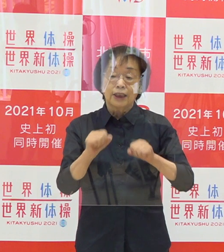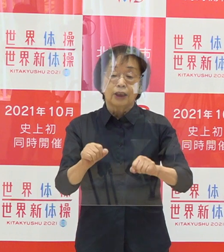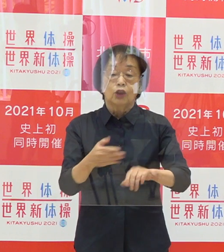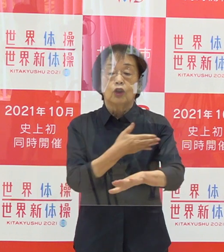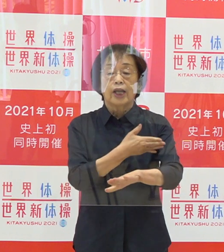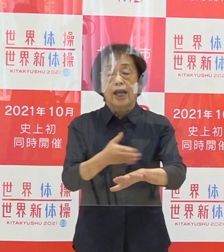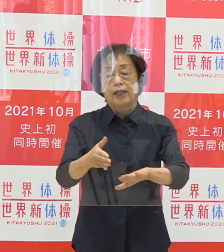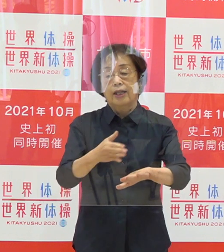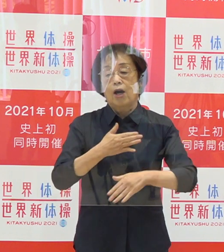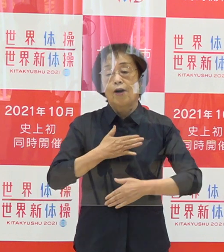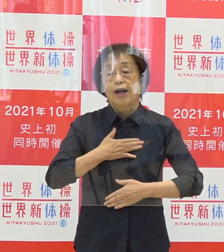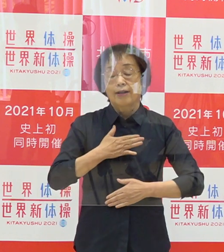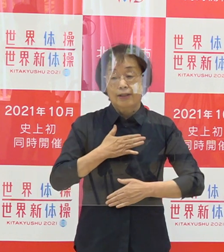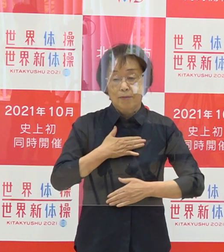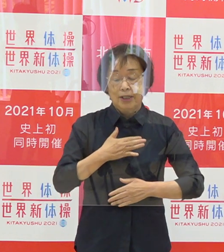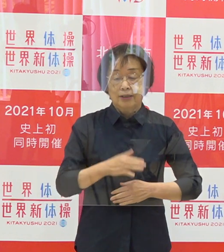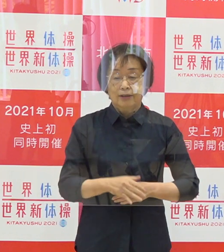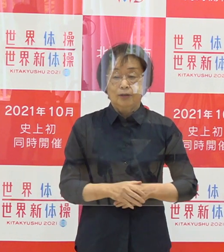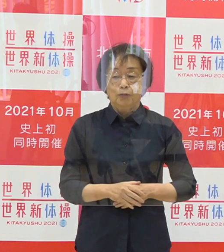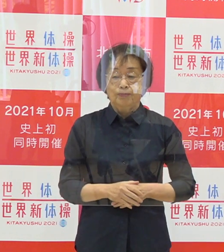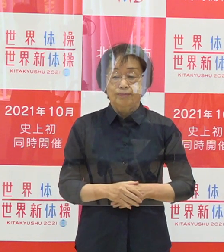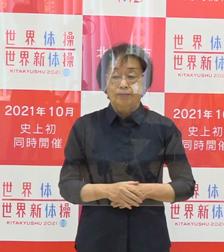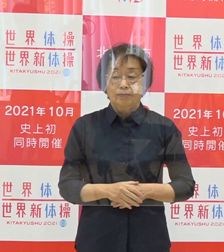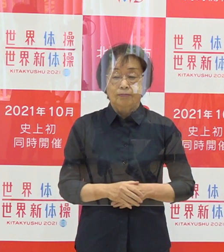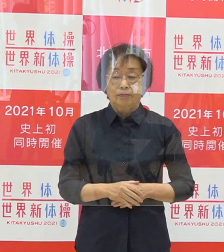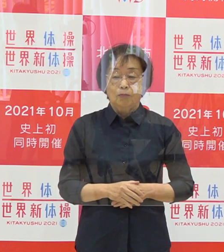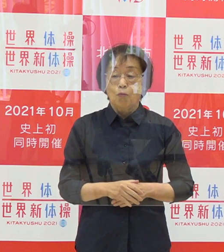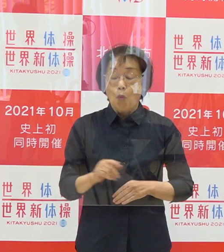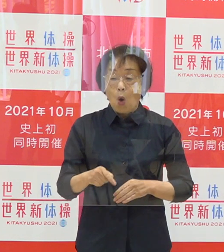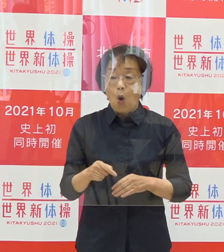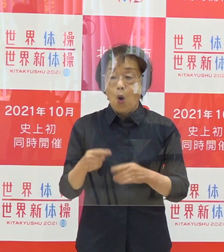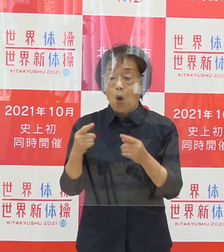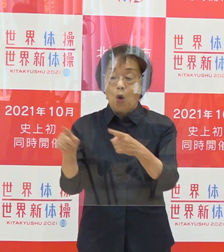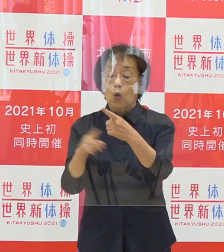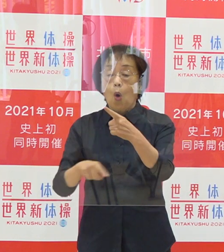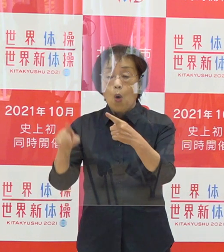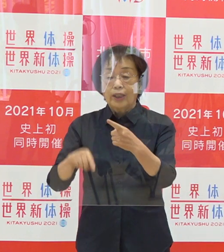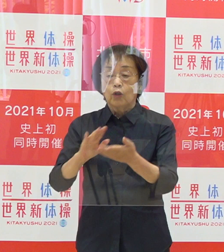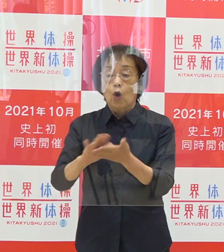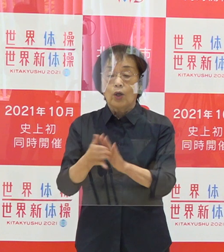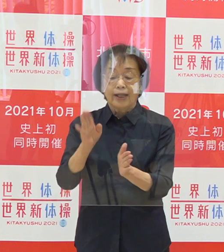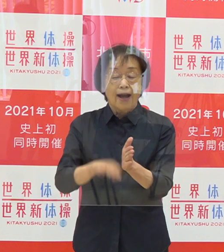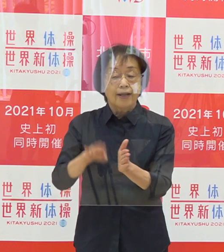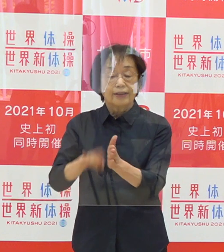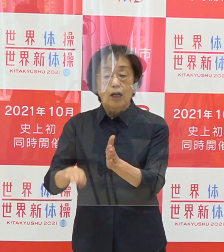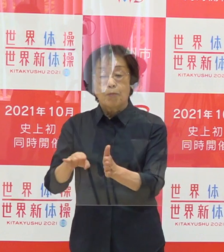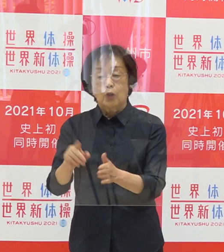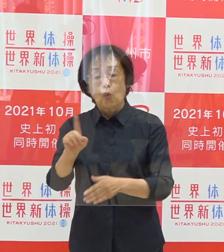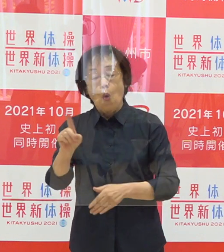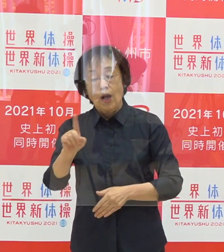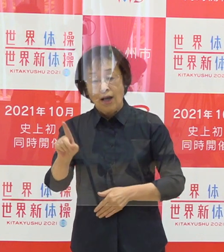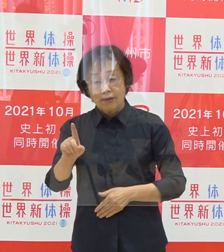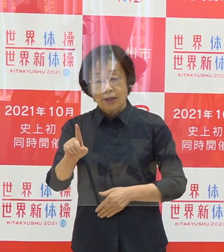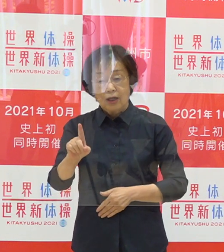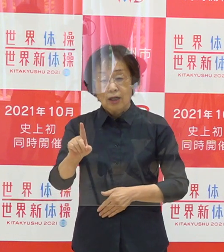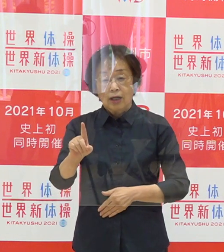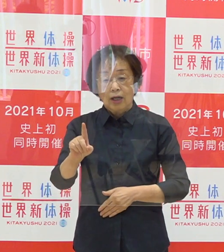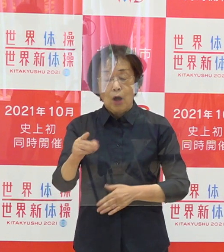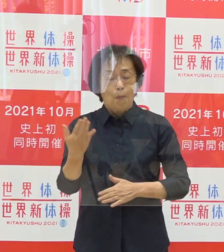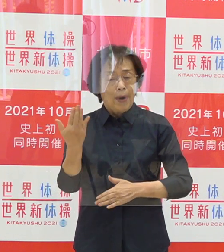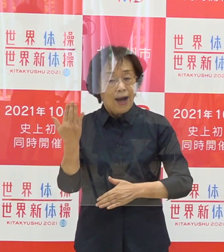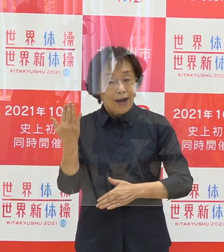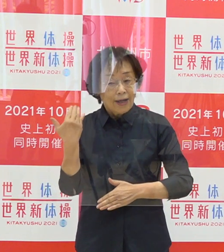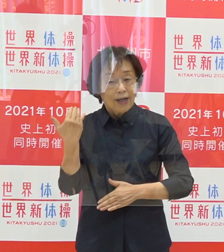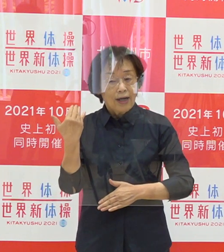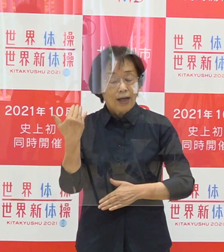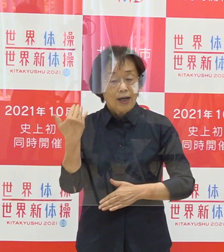ると、従いましてもう廃止してはどうかということがですね、この数年間の記